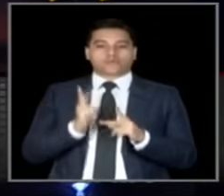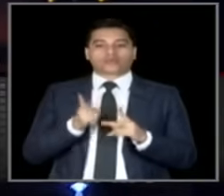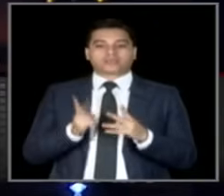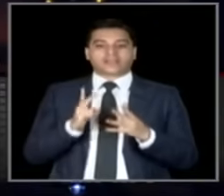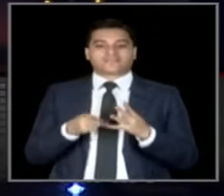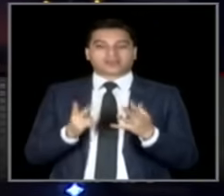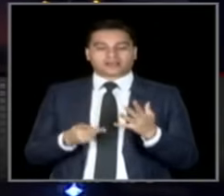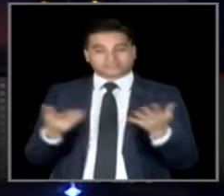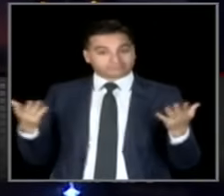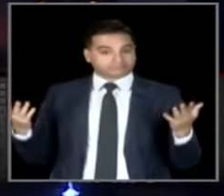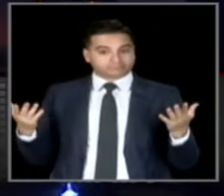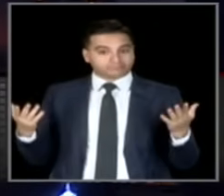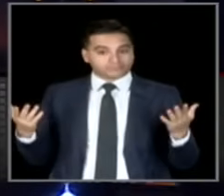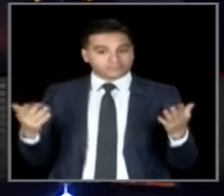مختلفة؟